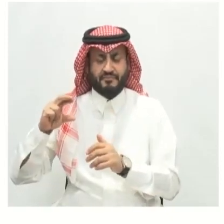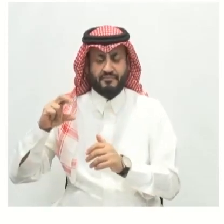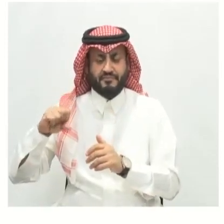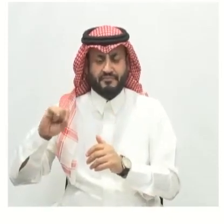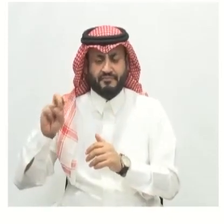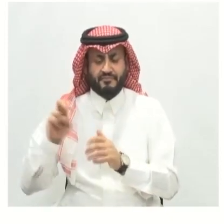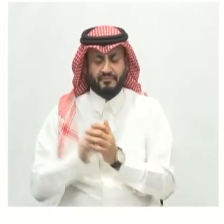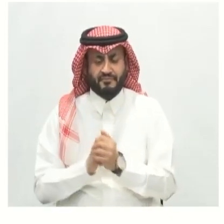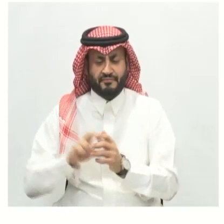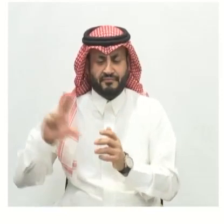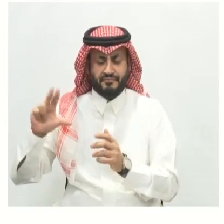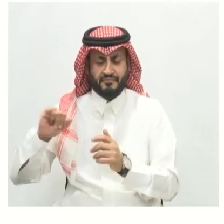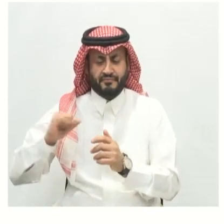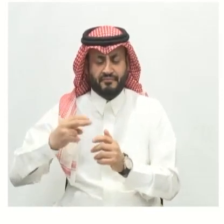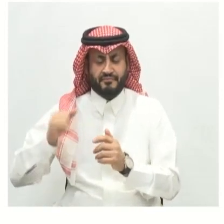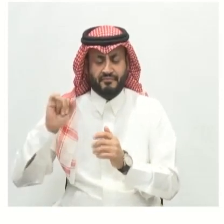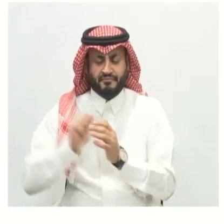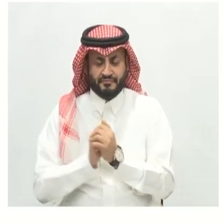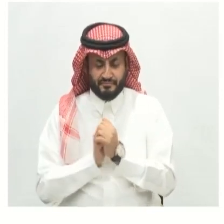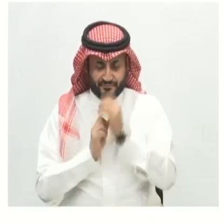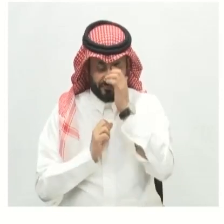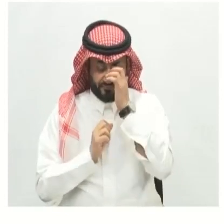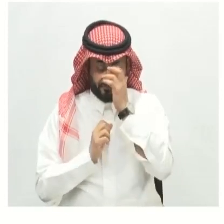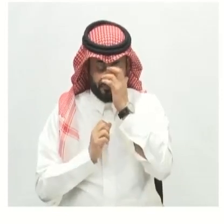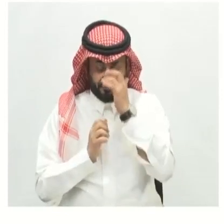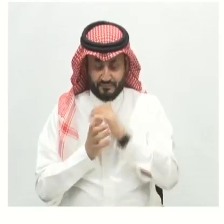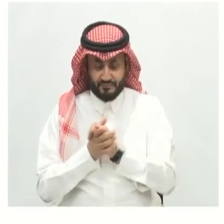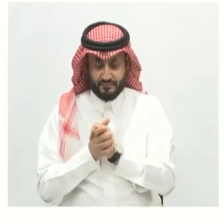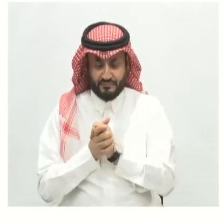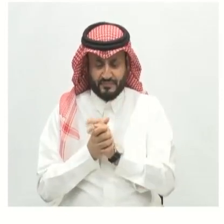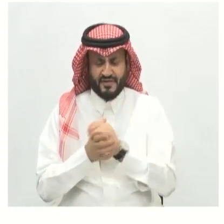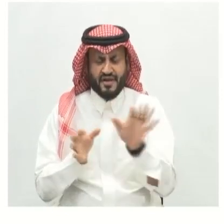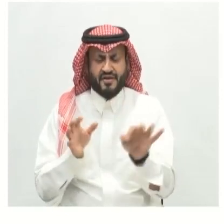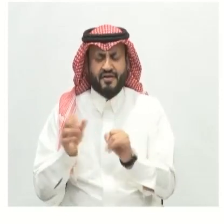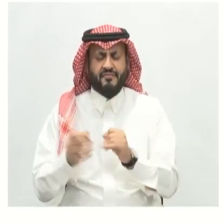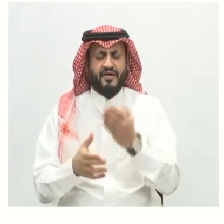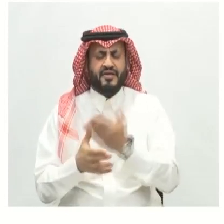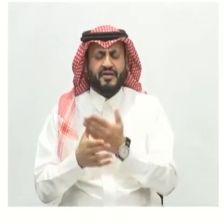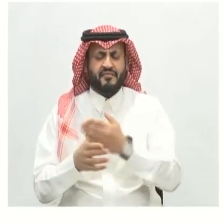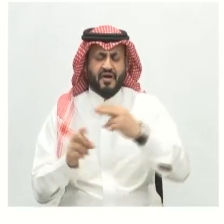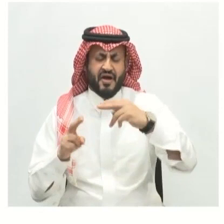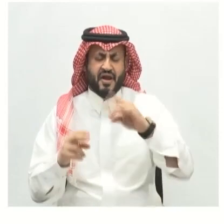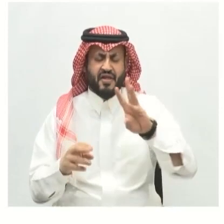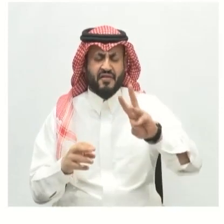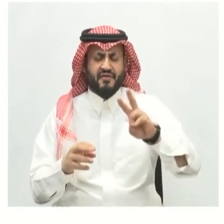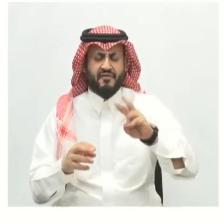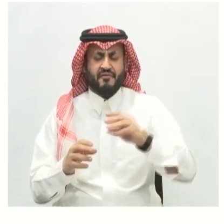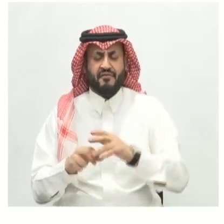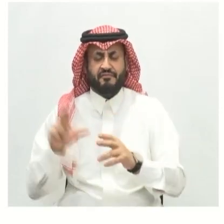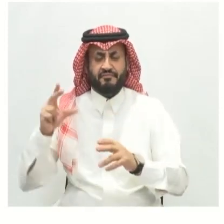هدف ان اصف مظاهر الذوق العام اخيرا ان احلل اسباب ضعف الذوق العام